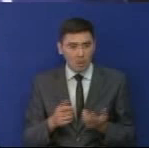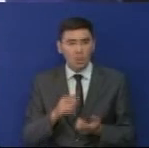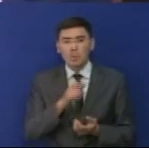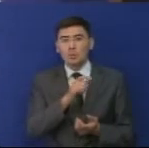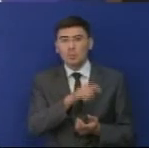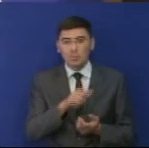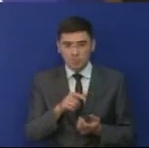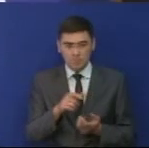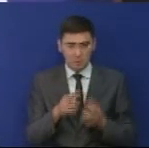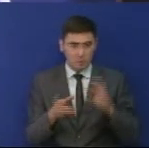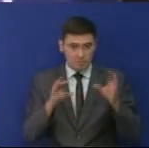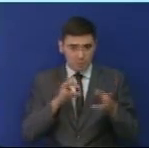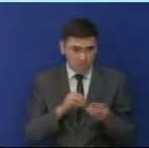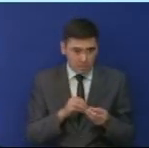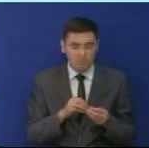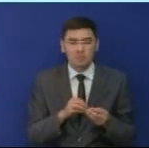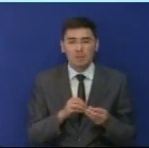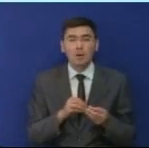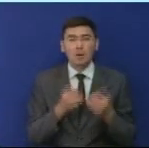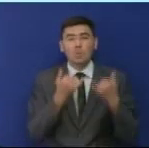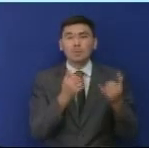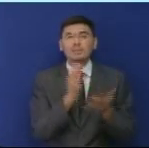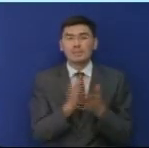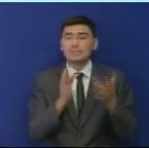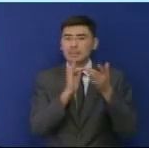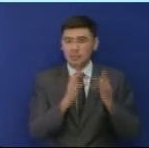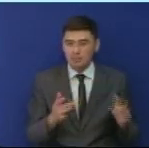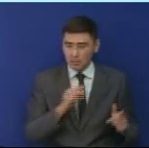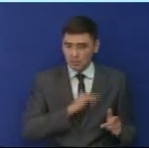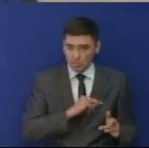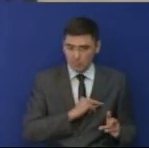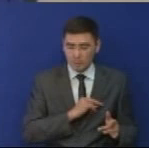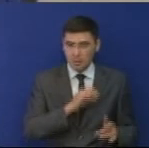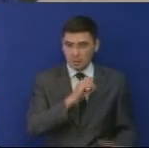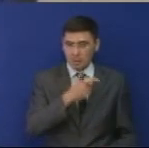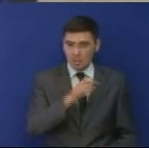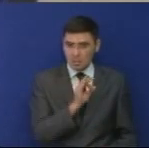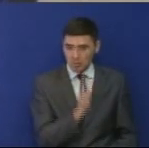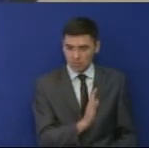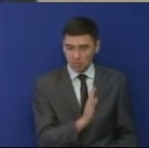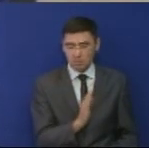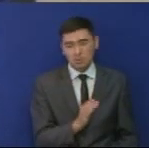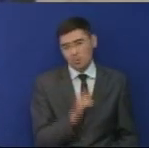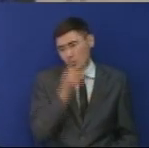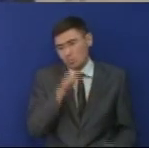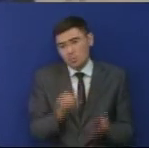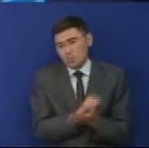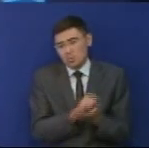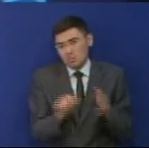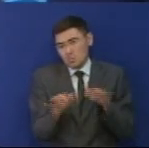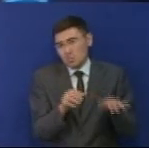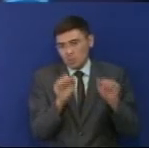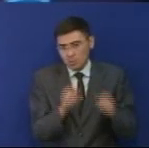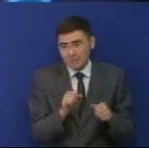необходимости посещать спеццон. Полноценно функционирует информационная система. На портале ЕГОВ можно оформить любой документ. Для того, чтобы